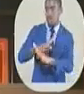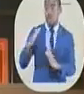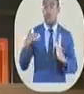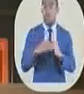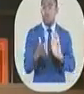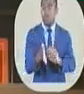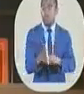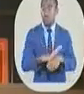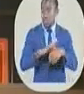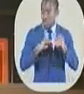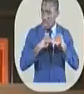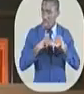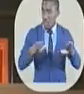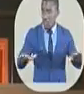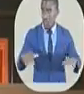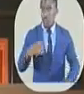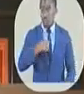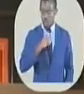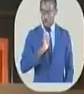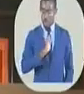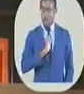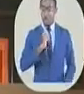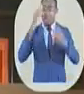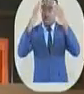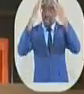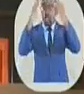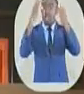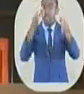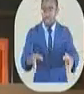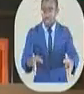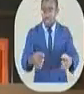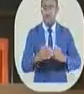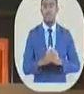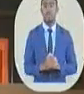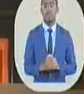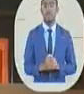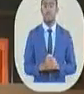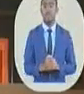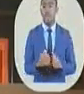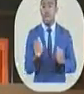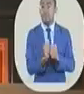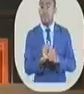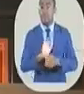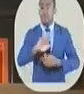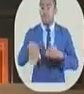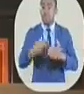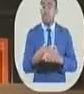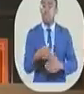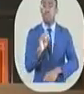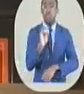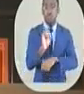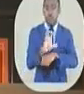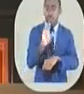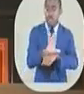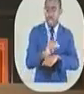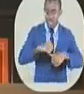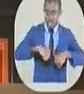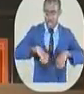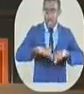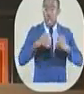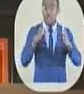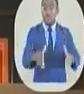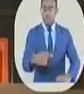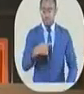riposte face au Covid-19, j'ai décidé, sur la base des recommandations du Conseil